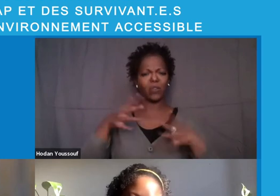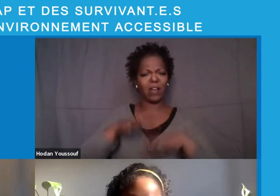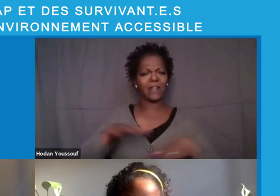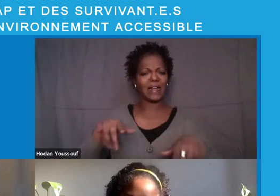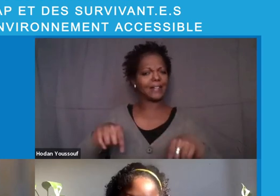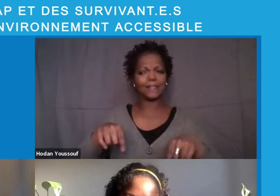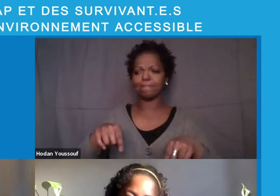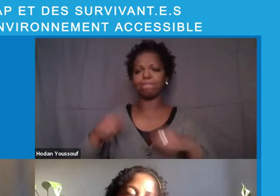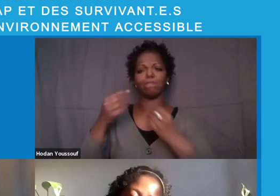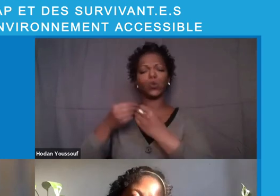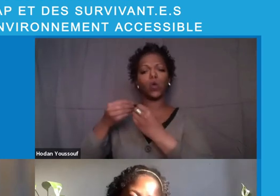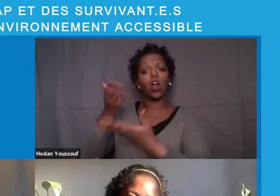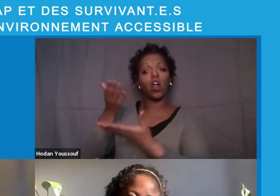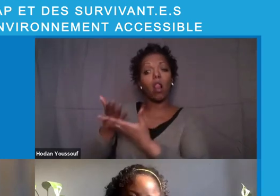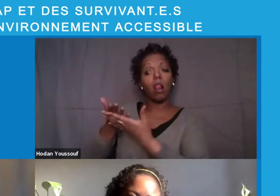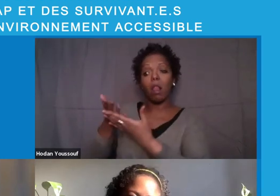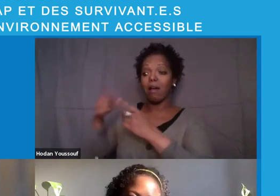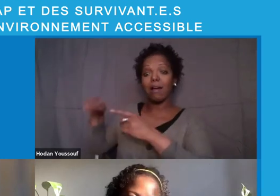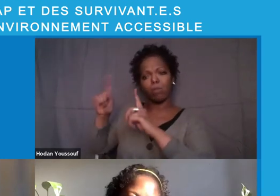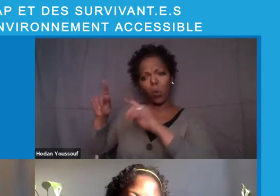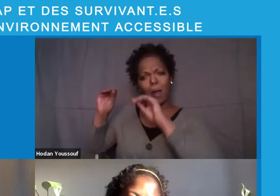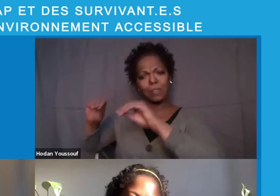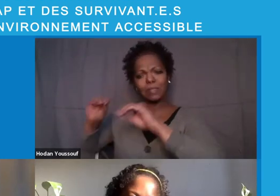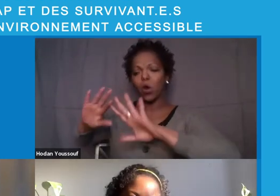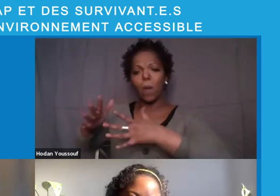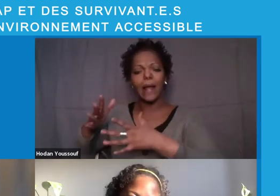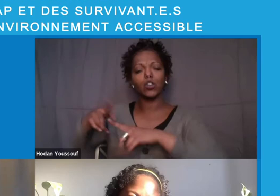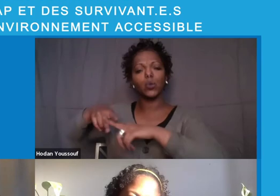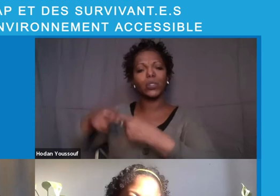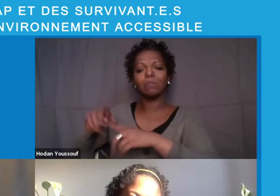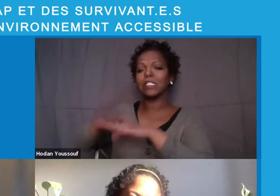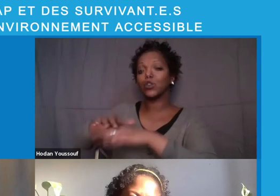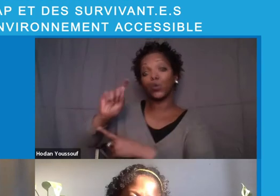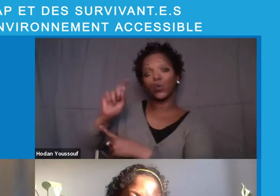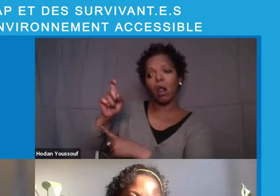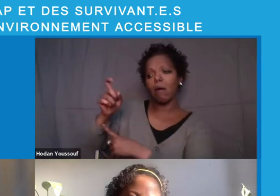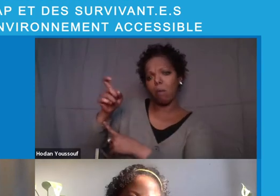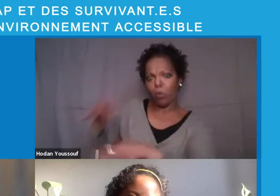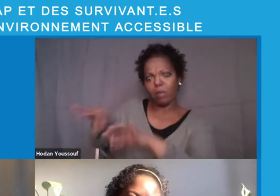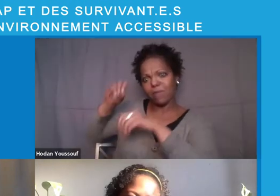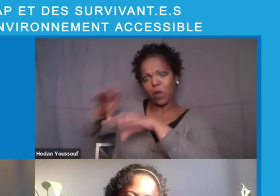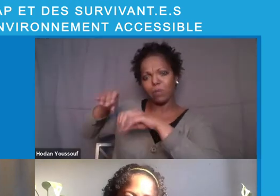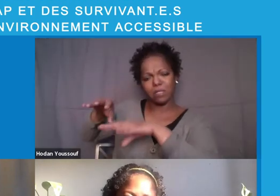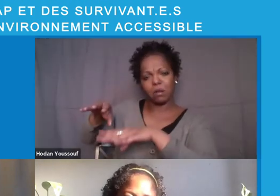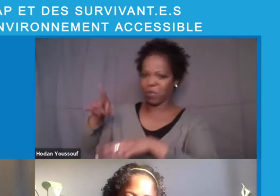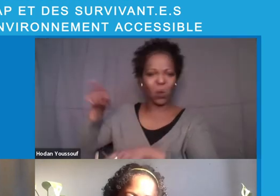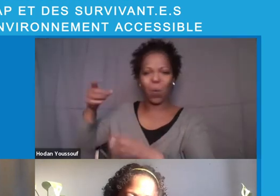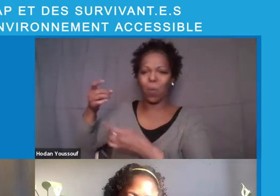les adultes aussi, mais c'est surtout chez les enfants, il faudrait, par